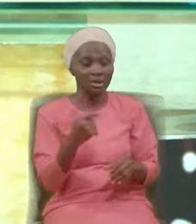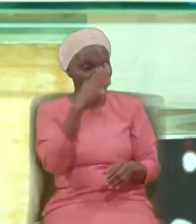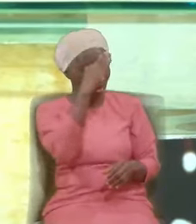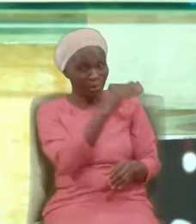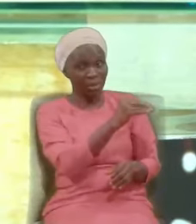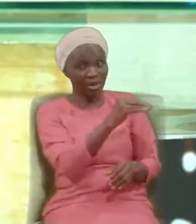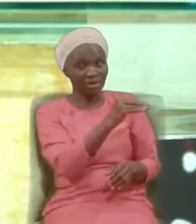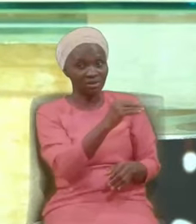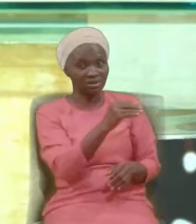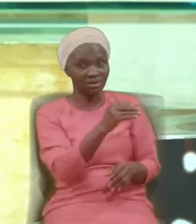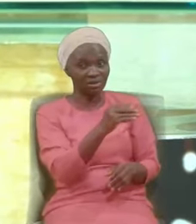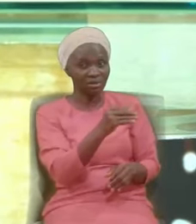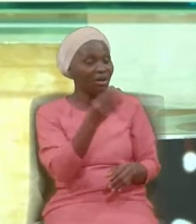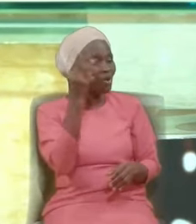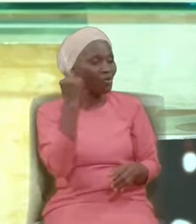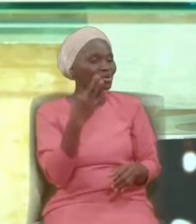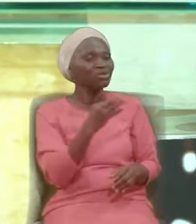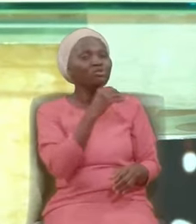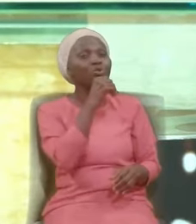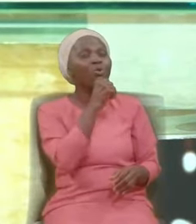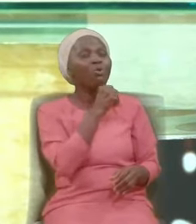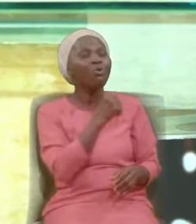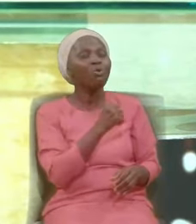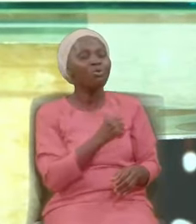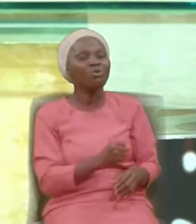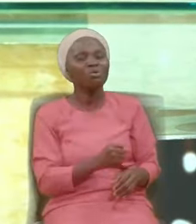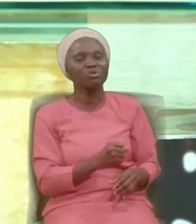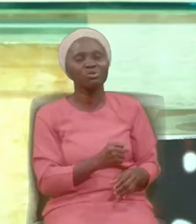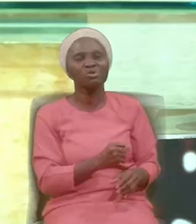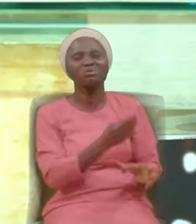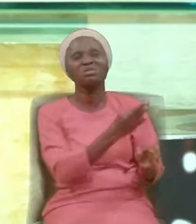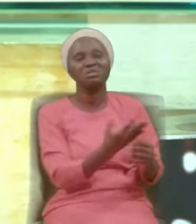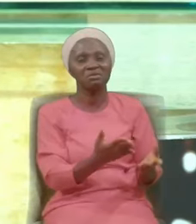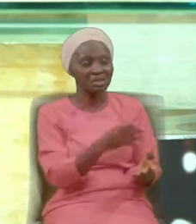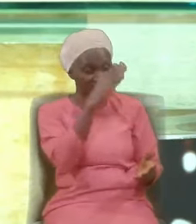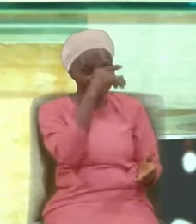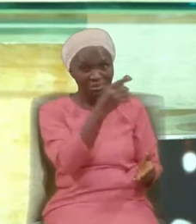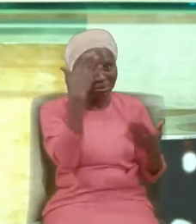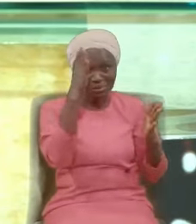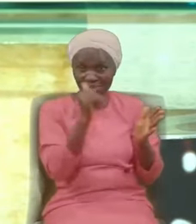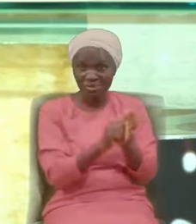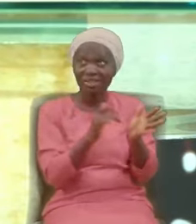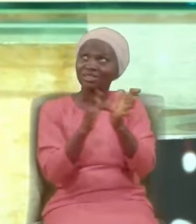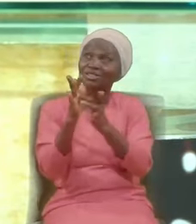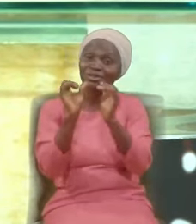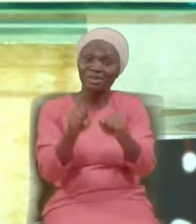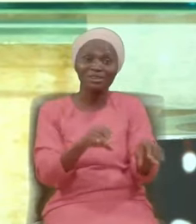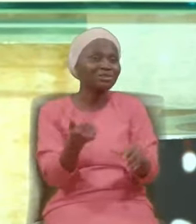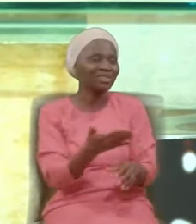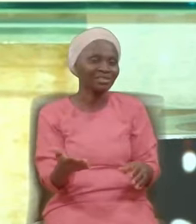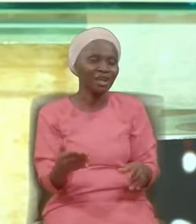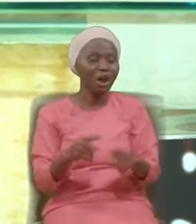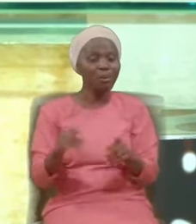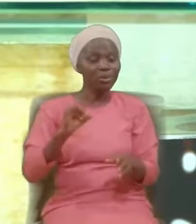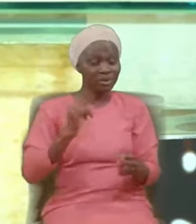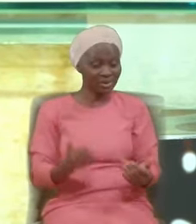là, et il est de la vieille école, il ne savait pas que Jésus peut